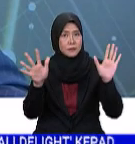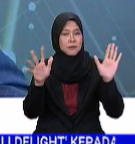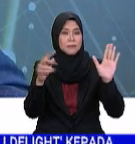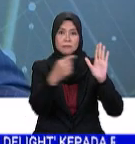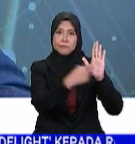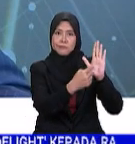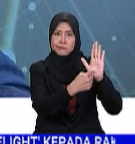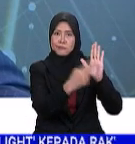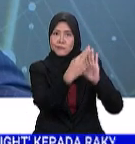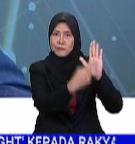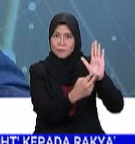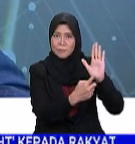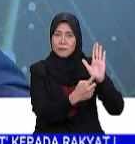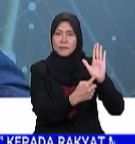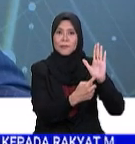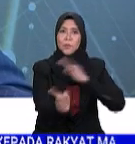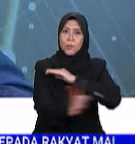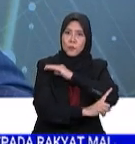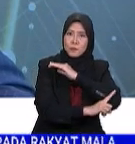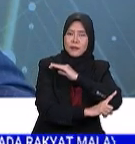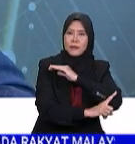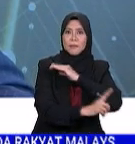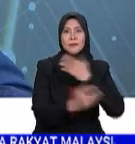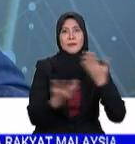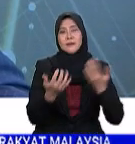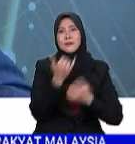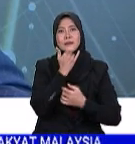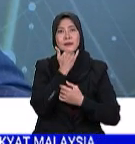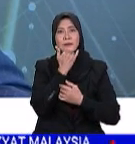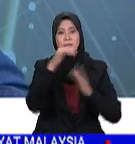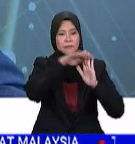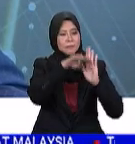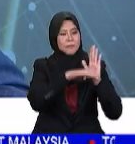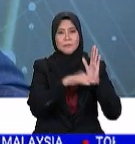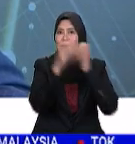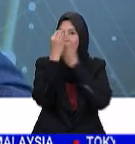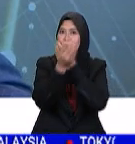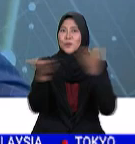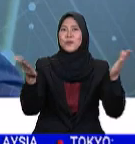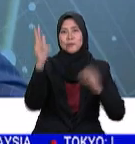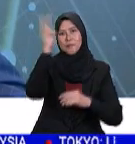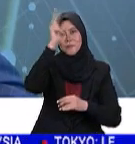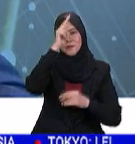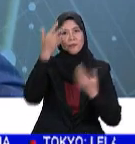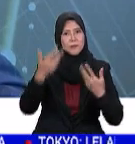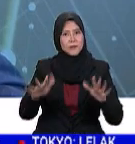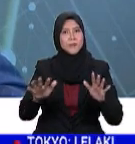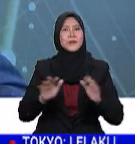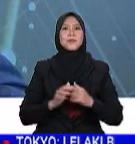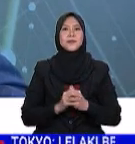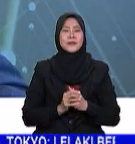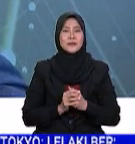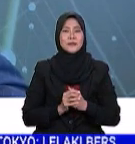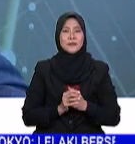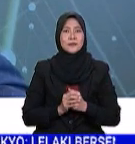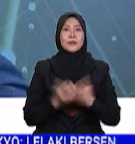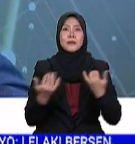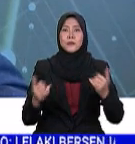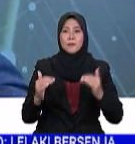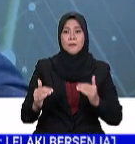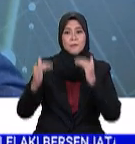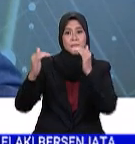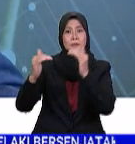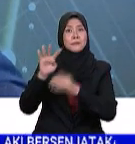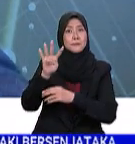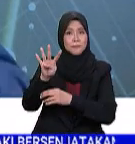hukuman dan kesalahan-kesalahannya telah pun diumumkan oleh pihak kerajaan. Walaupun kita sekarang di fasa